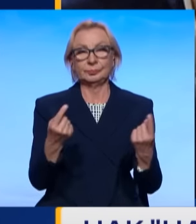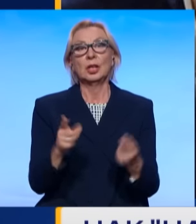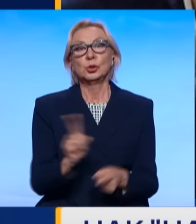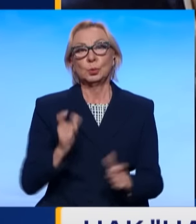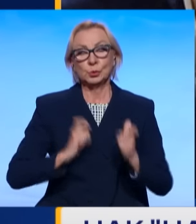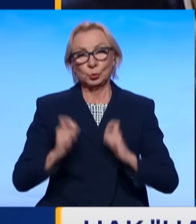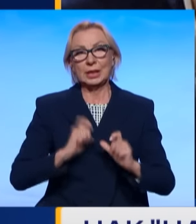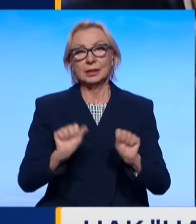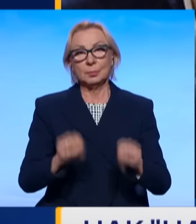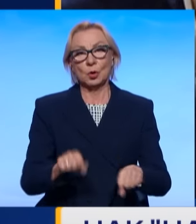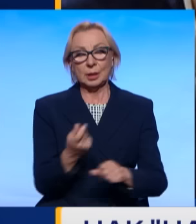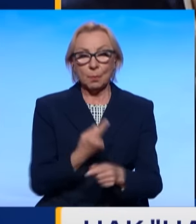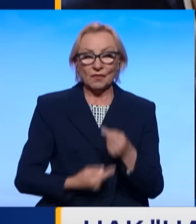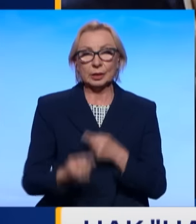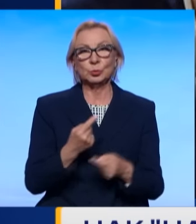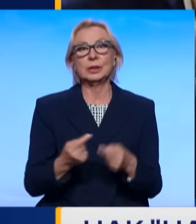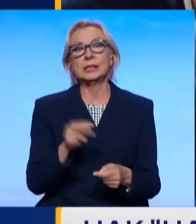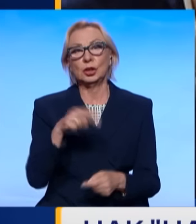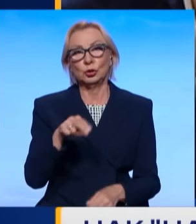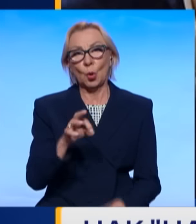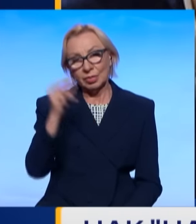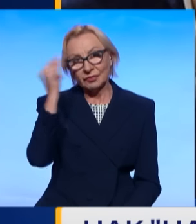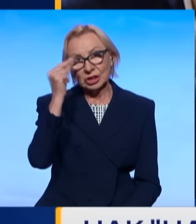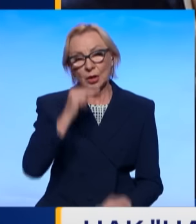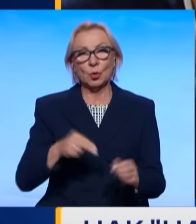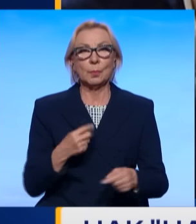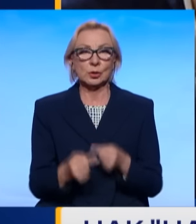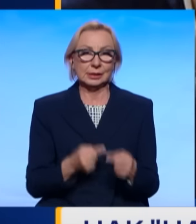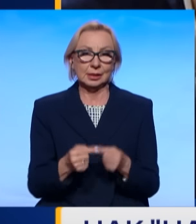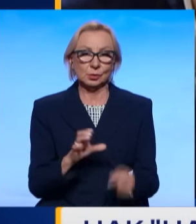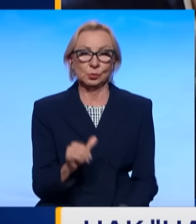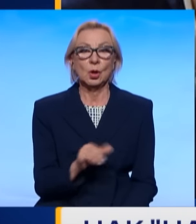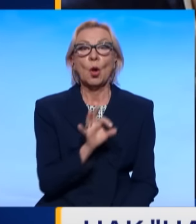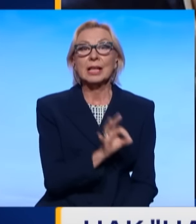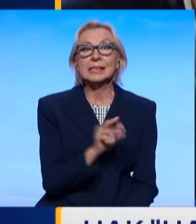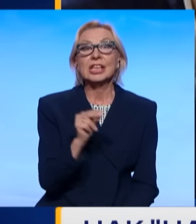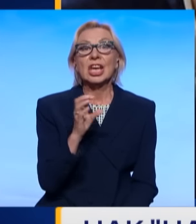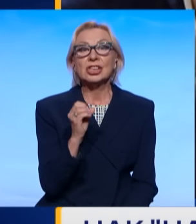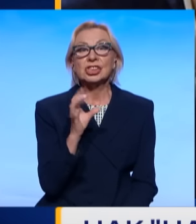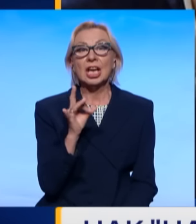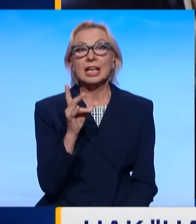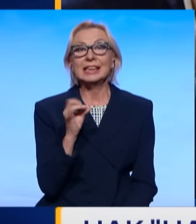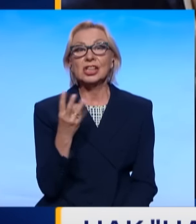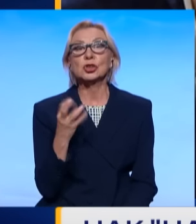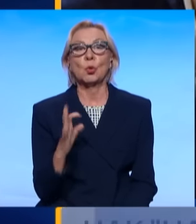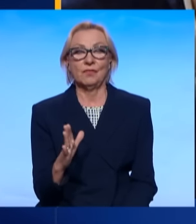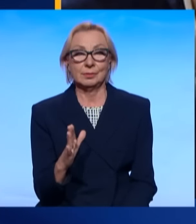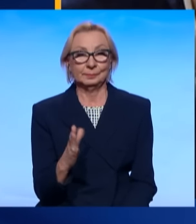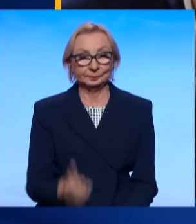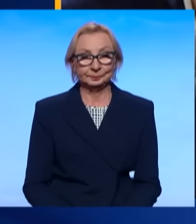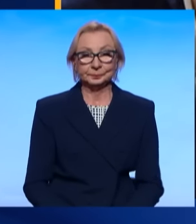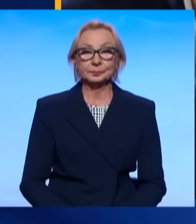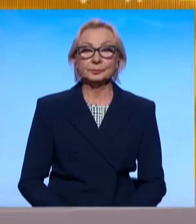якнайшвидше повернутися до навчального процесу в стінах рідного університету. Олексій Чернишов, голова правління НАК «Нафтогаз України».